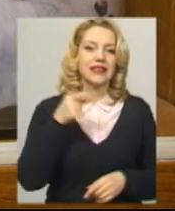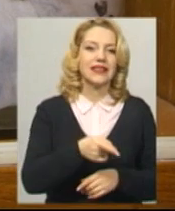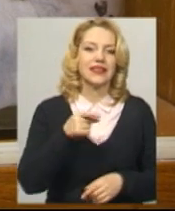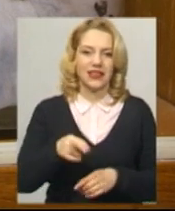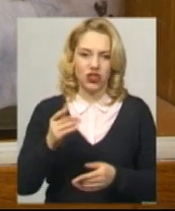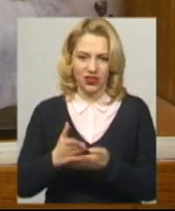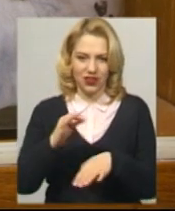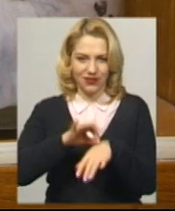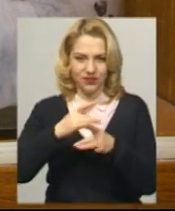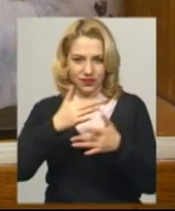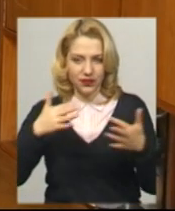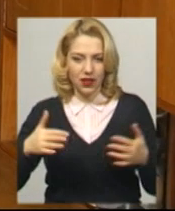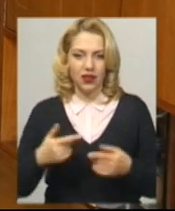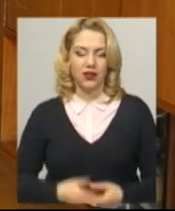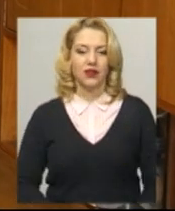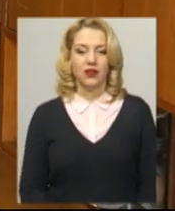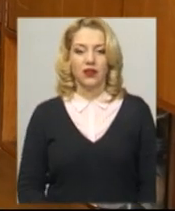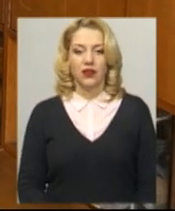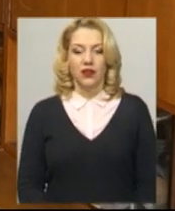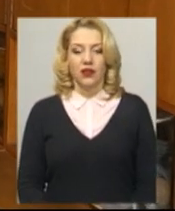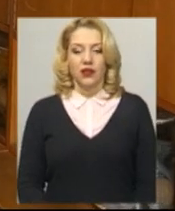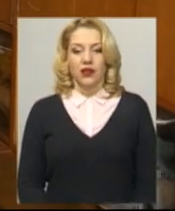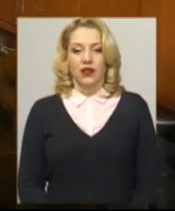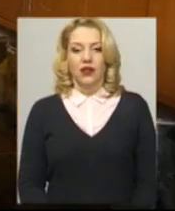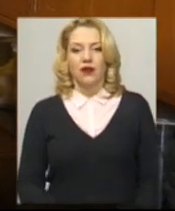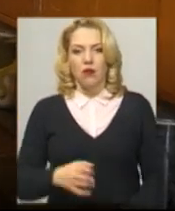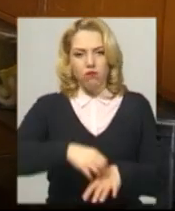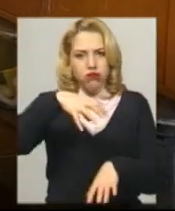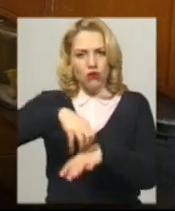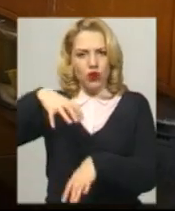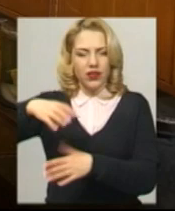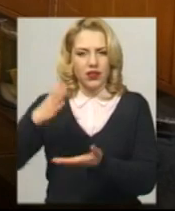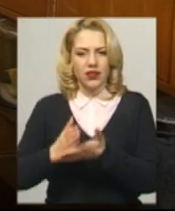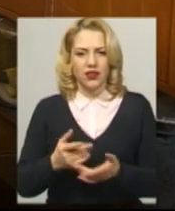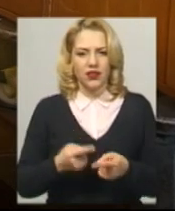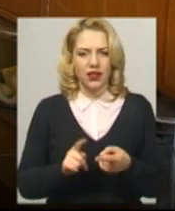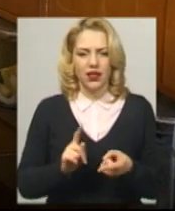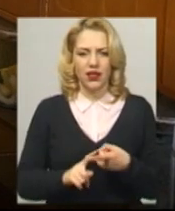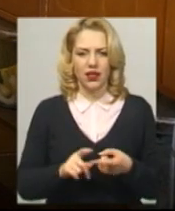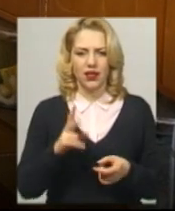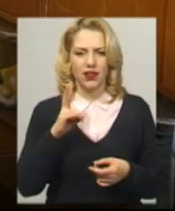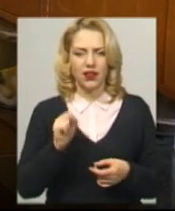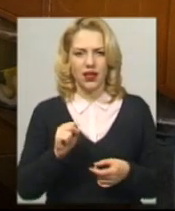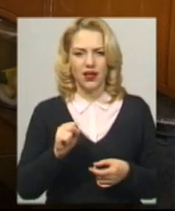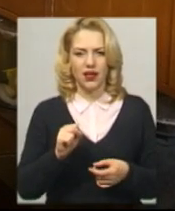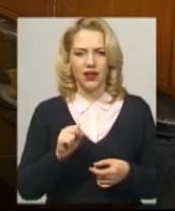Однак точних підрахунків ніхто не вів. Значна кількість пухлин є в нас на гістологічних скельцях.